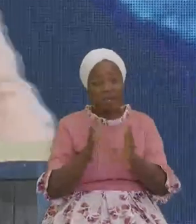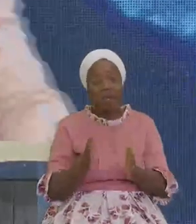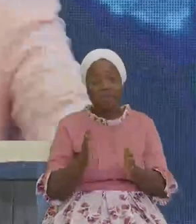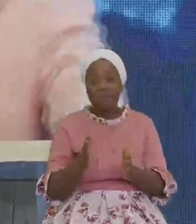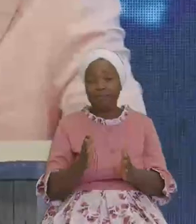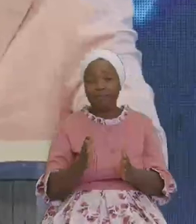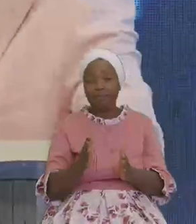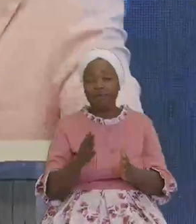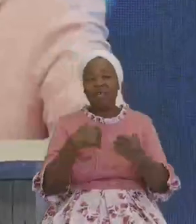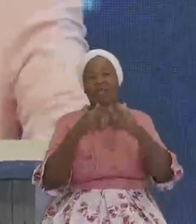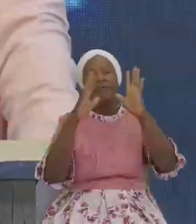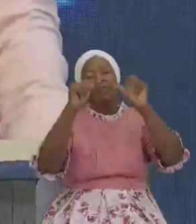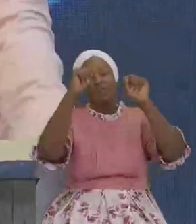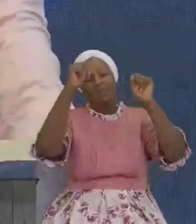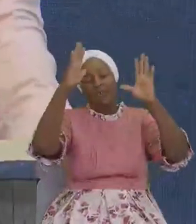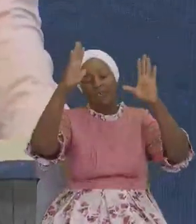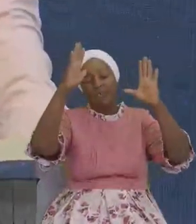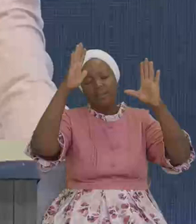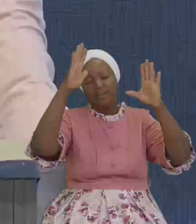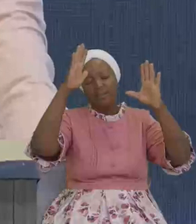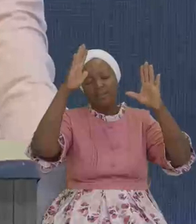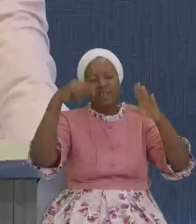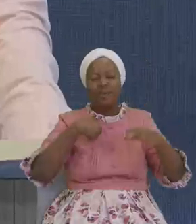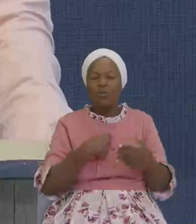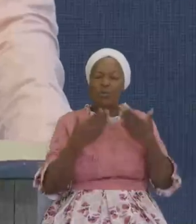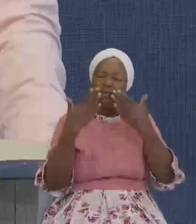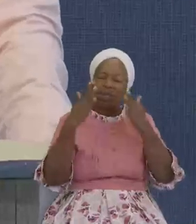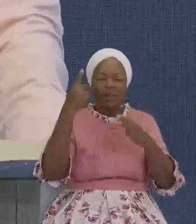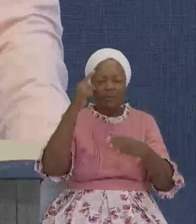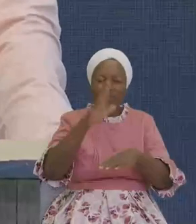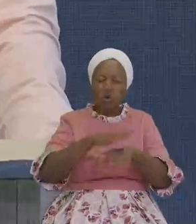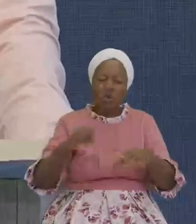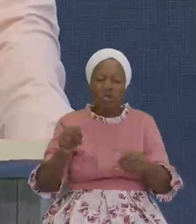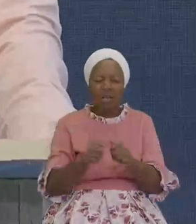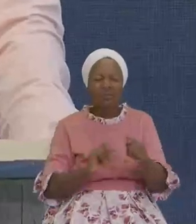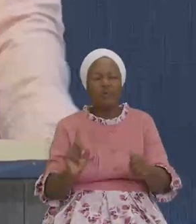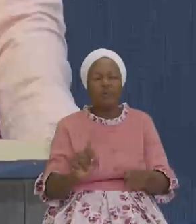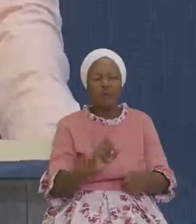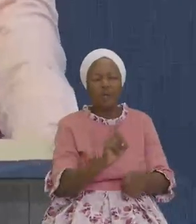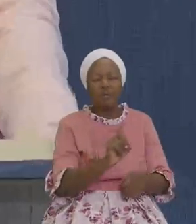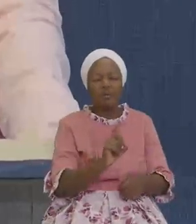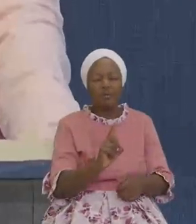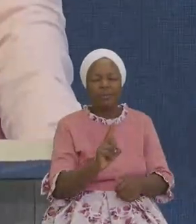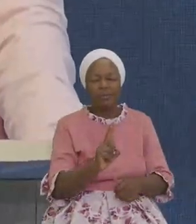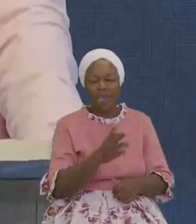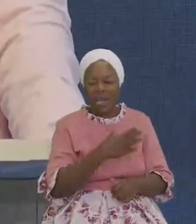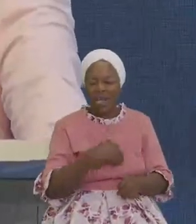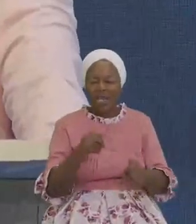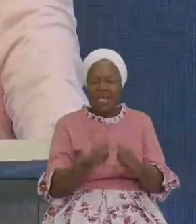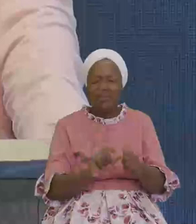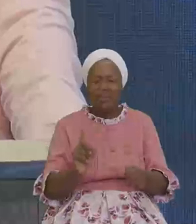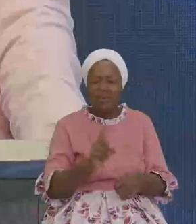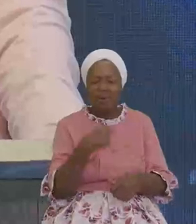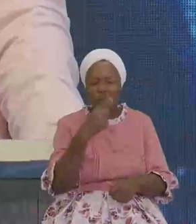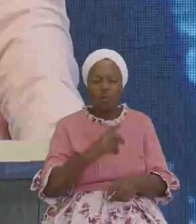Et tu dois en faire ta prière. Père céleste, nous te remercions pour avoir appelé